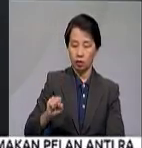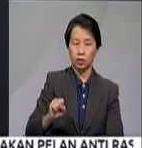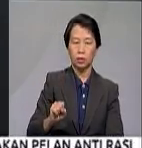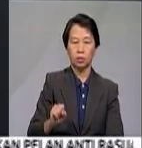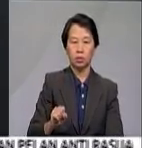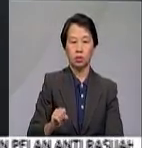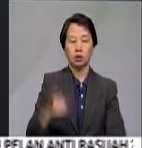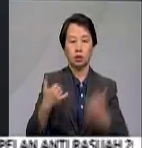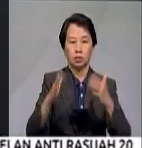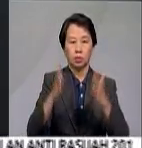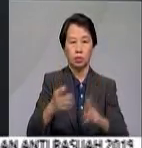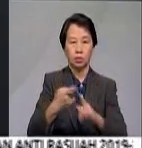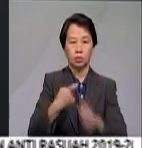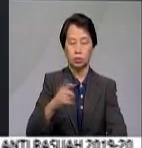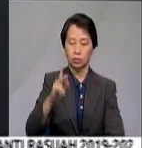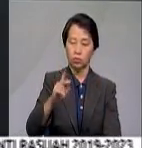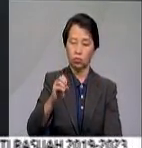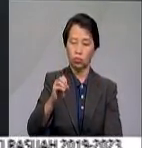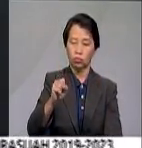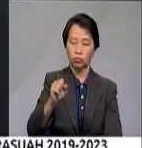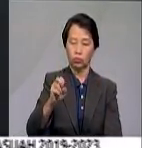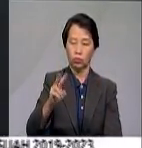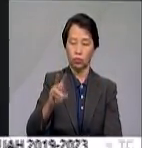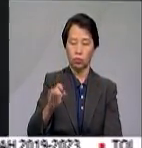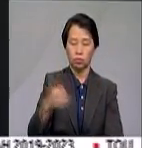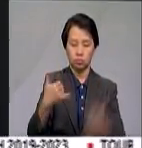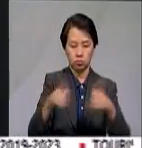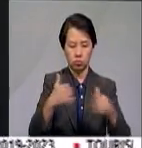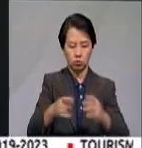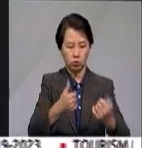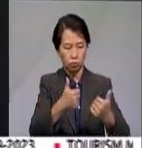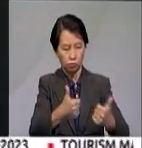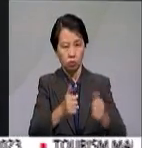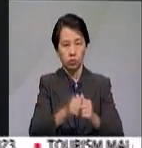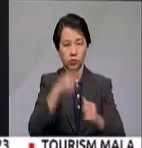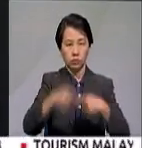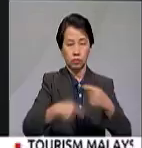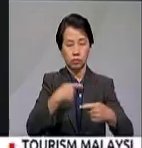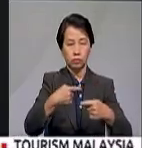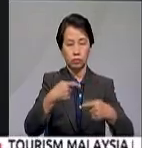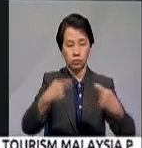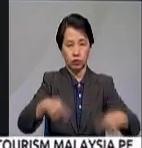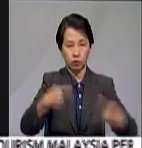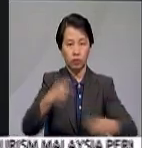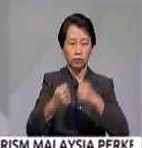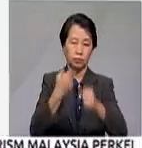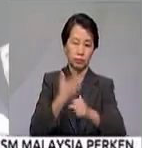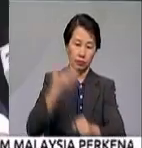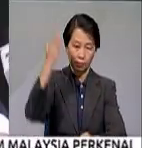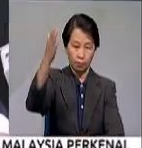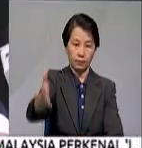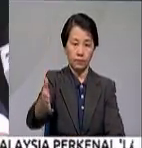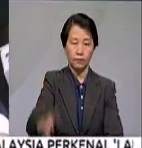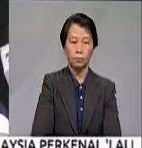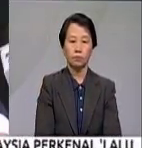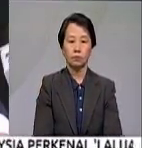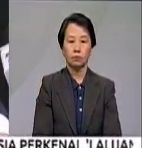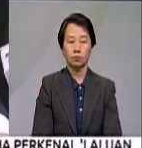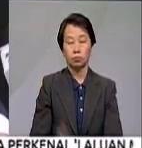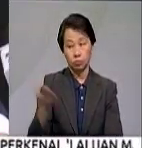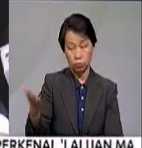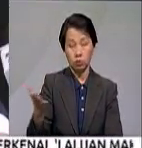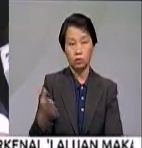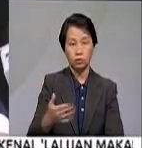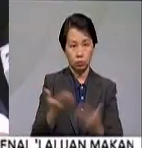Mora, pemain kelahiran Kosovo itu dapat menyumbang kepada persembahan mantap bagi saingan tahun depan. He has been here for a long